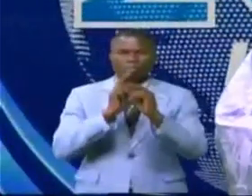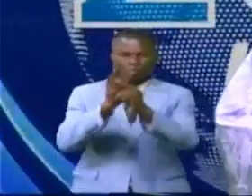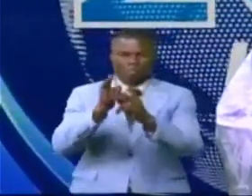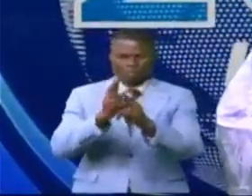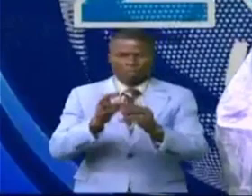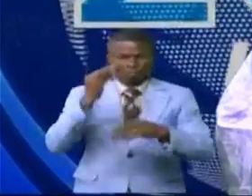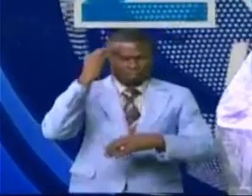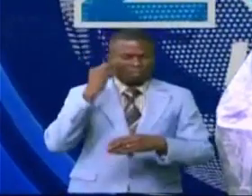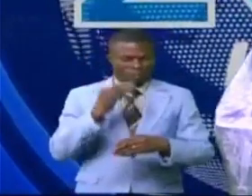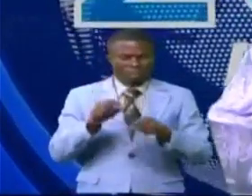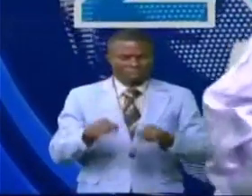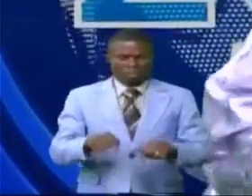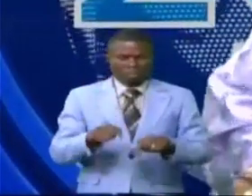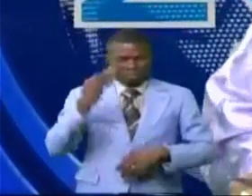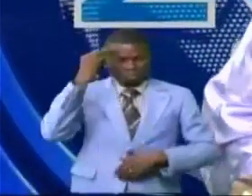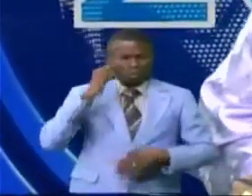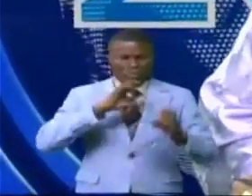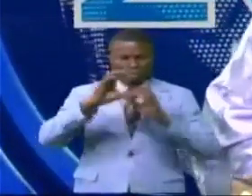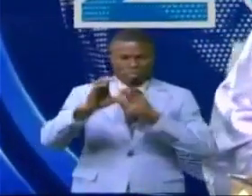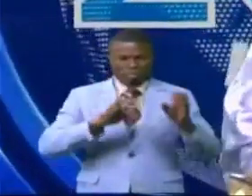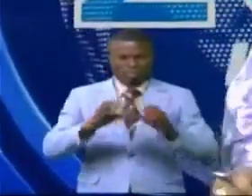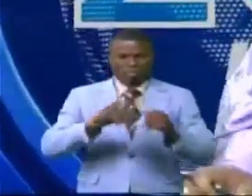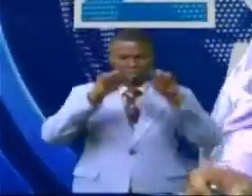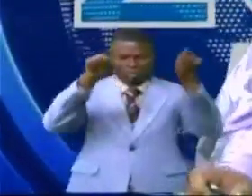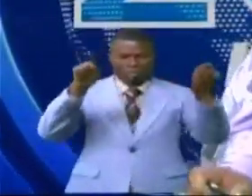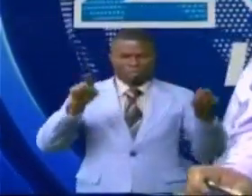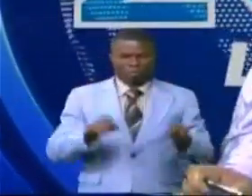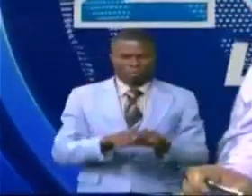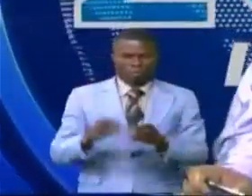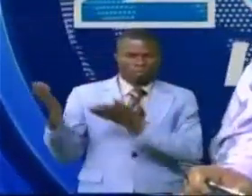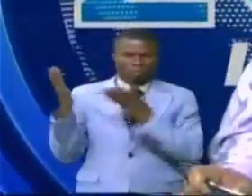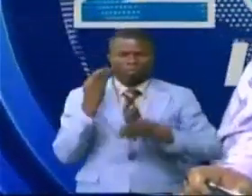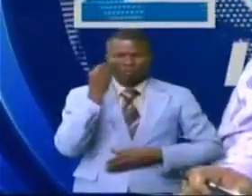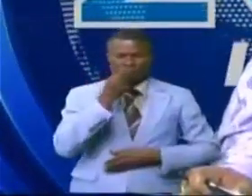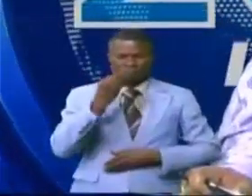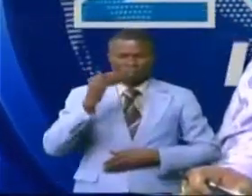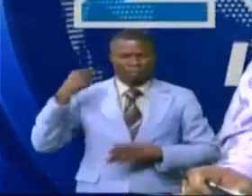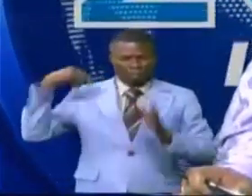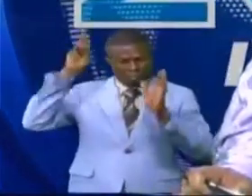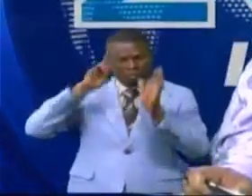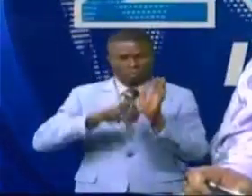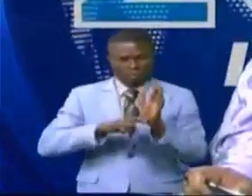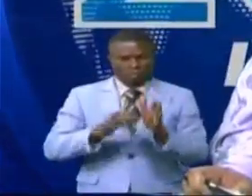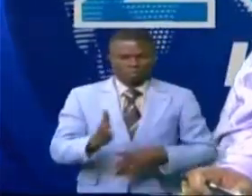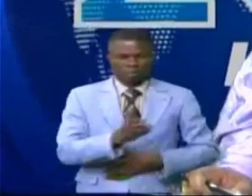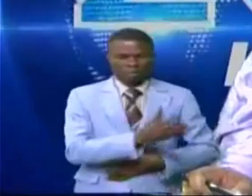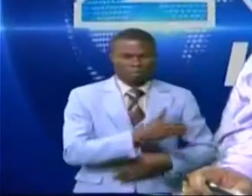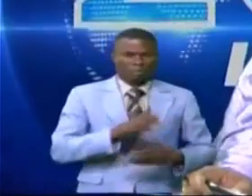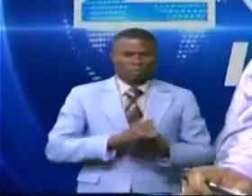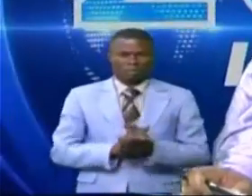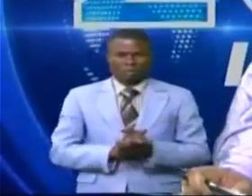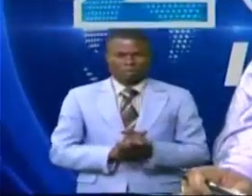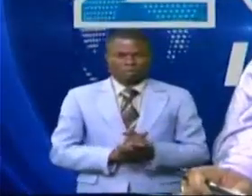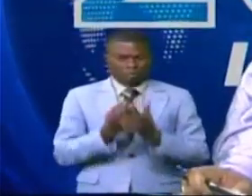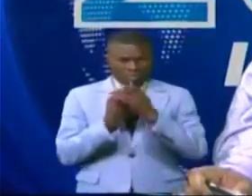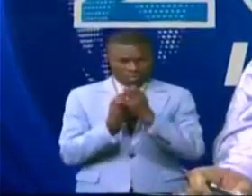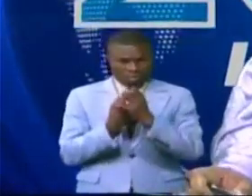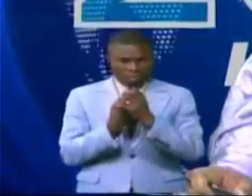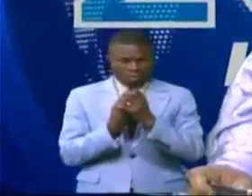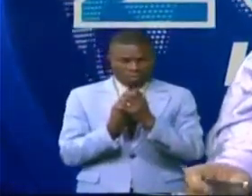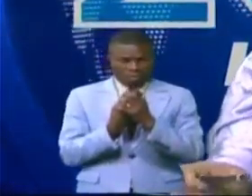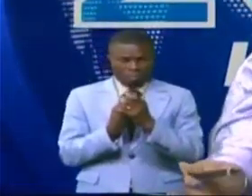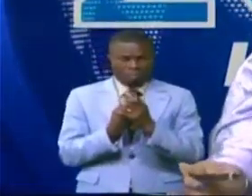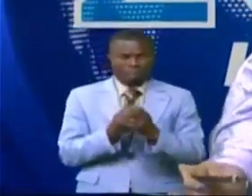avec Patrick Muyaya, ministre de la Communication et des Médias, porte-parole du gouvernement. Et à quelques heures de ce